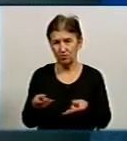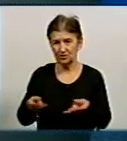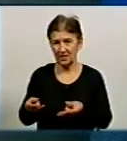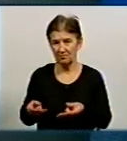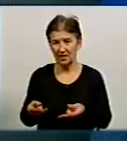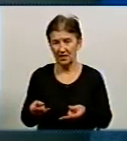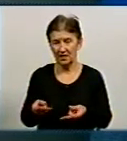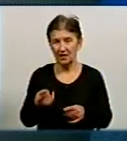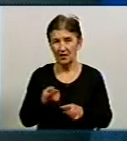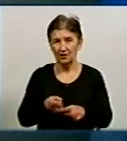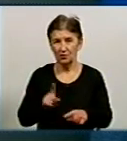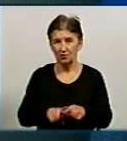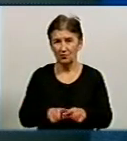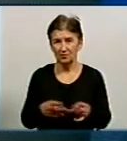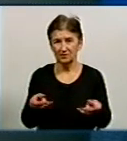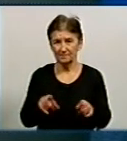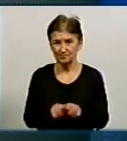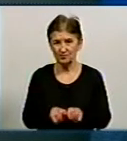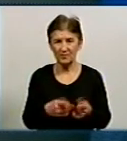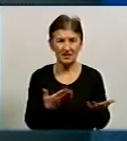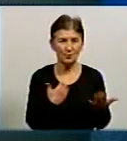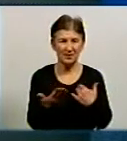потрібно, знаєте, такий підхід не